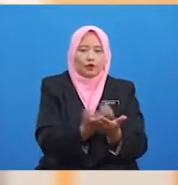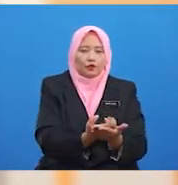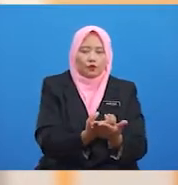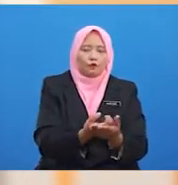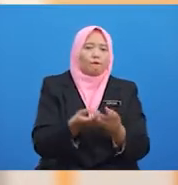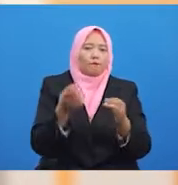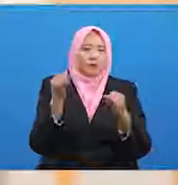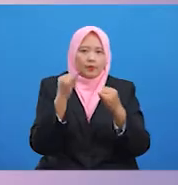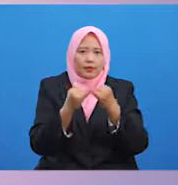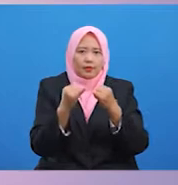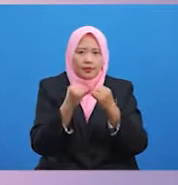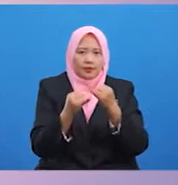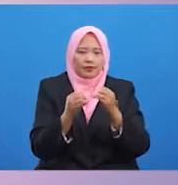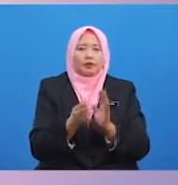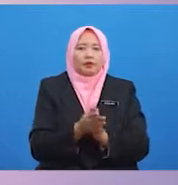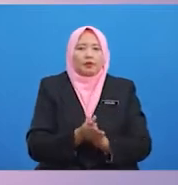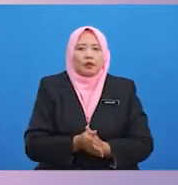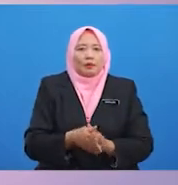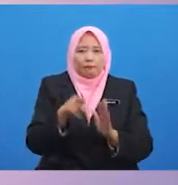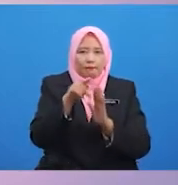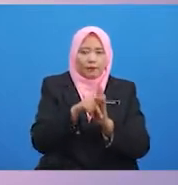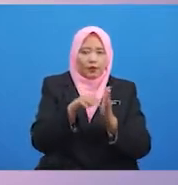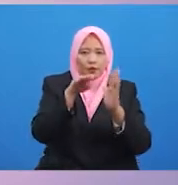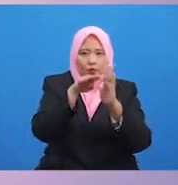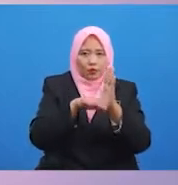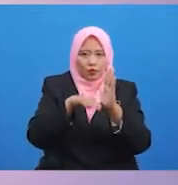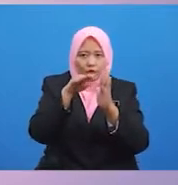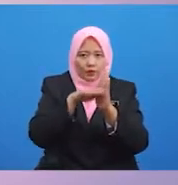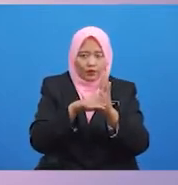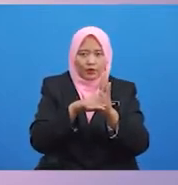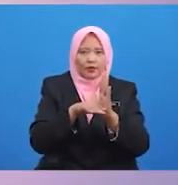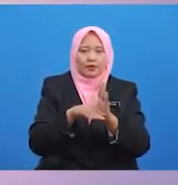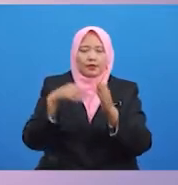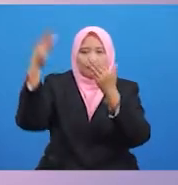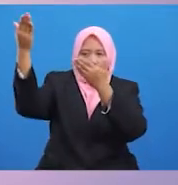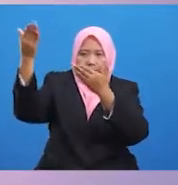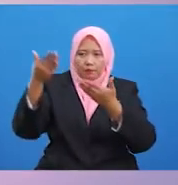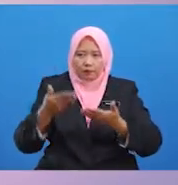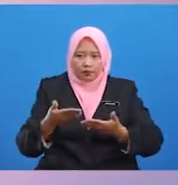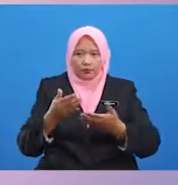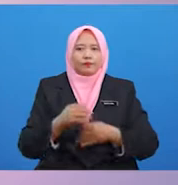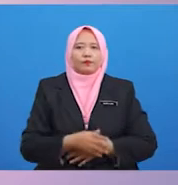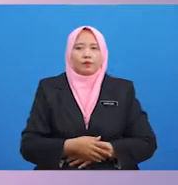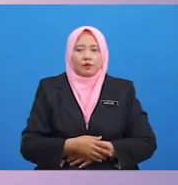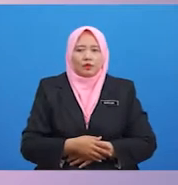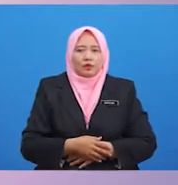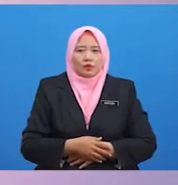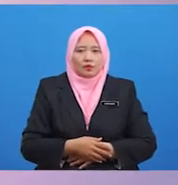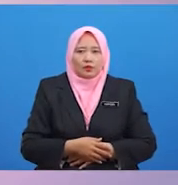terakhir, iaitu pengurangan import. Untuk pengetahuan